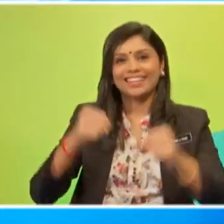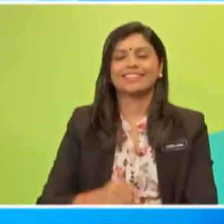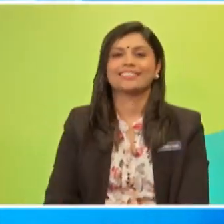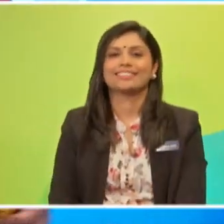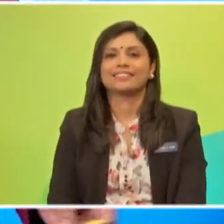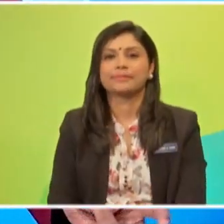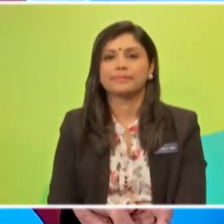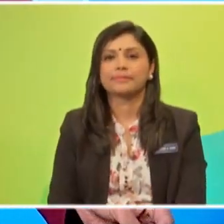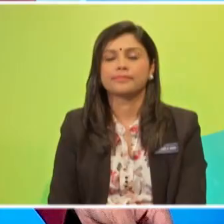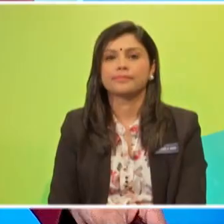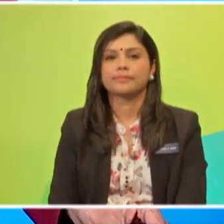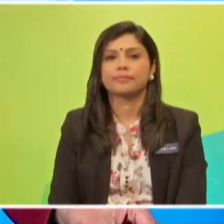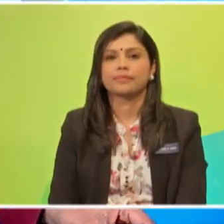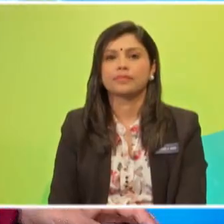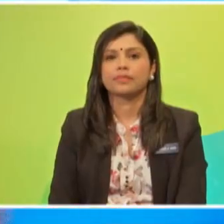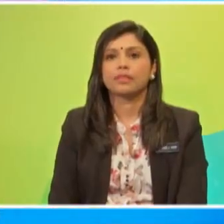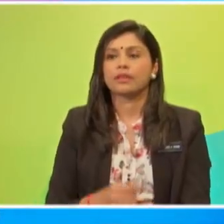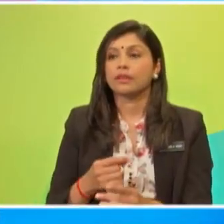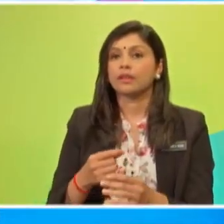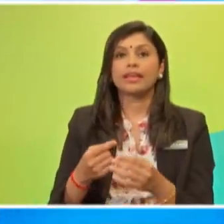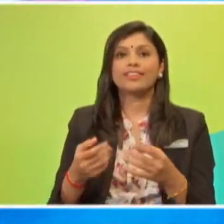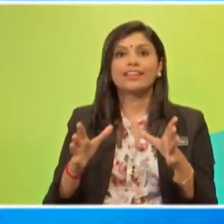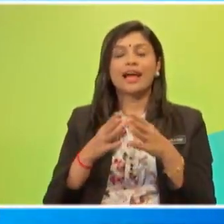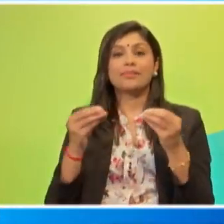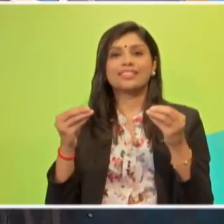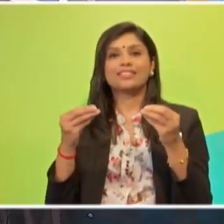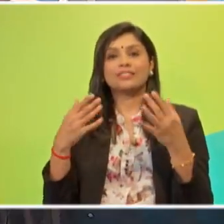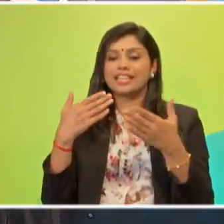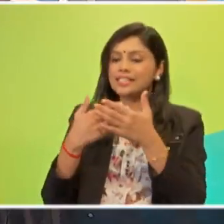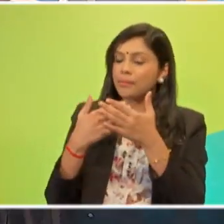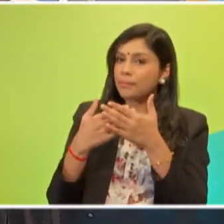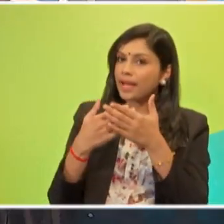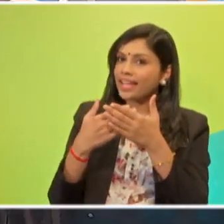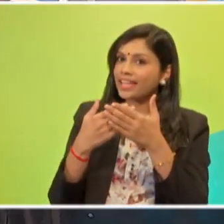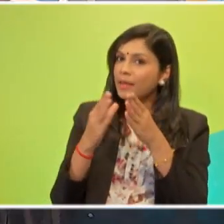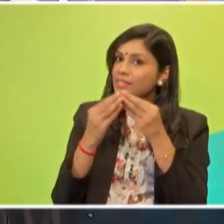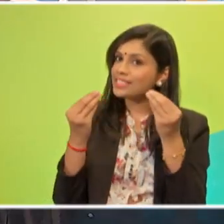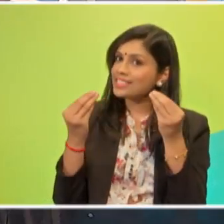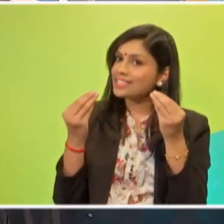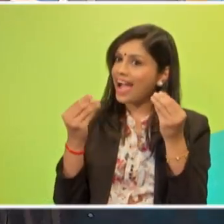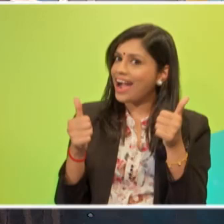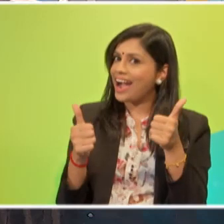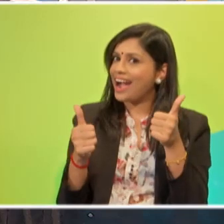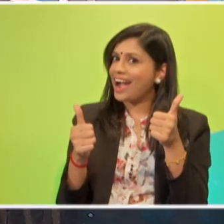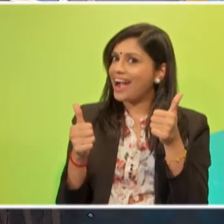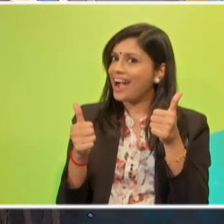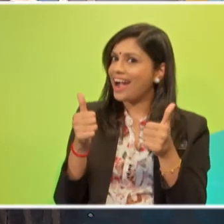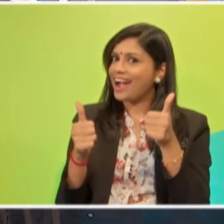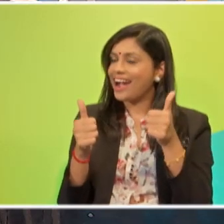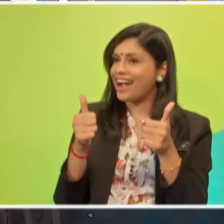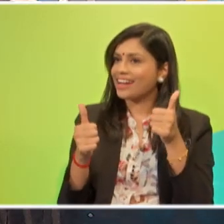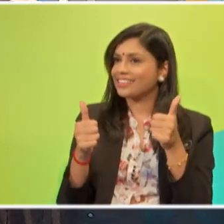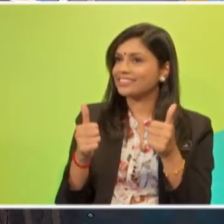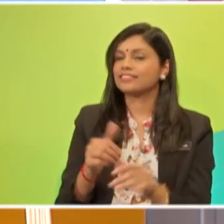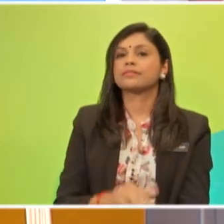Kita dah. Dah tamatlah, cikgu. Tamat. Wow. Kita dah tamat. Di hujung ni ada apa ni,